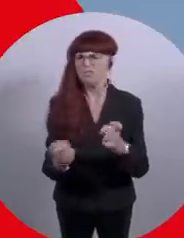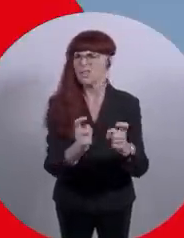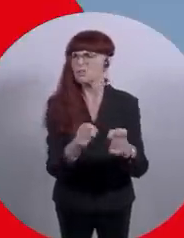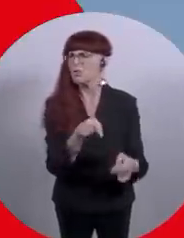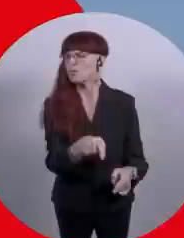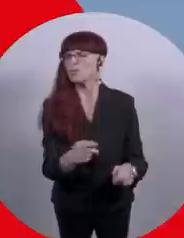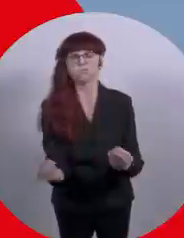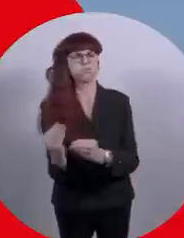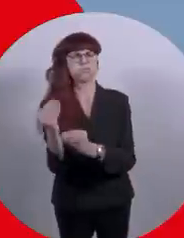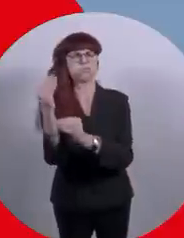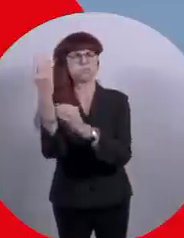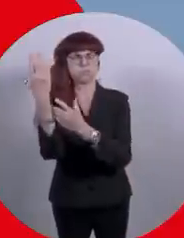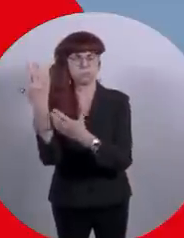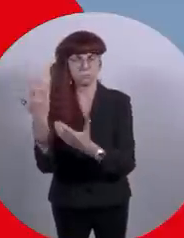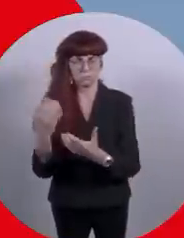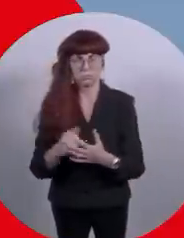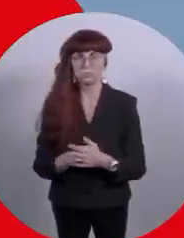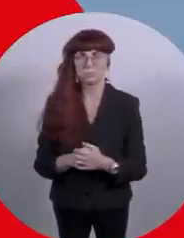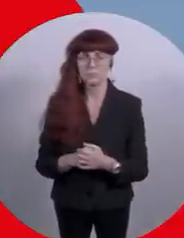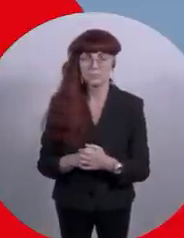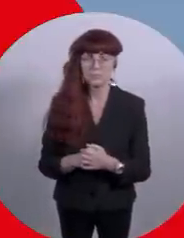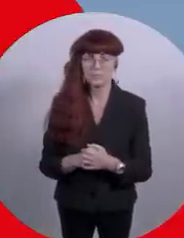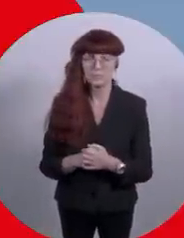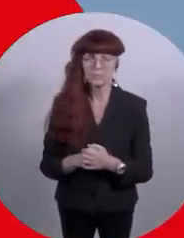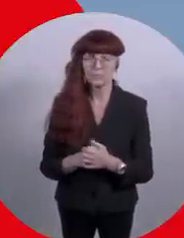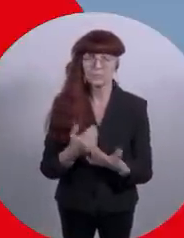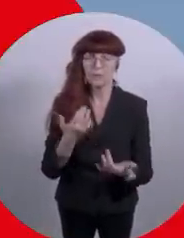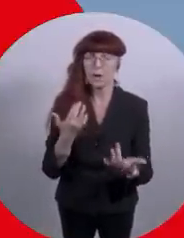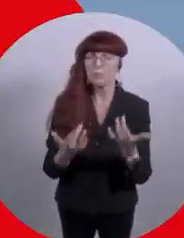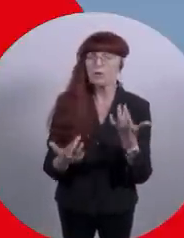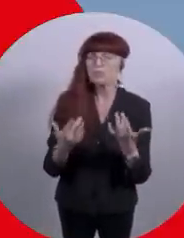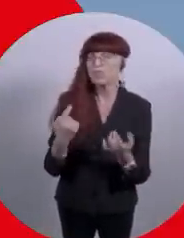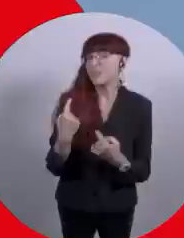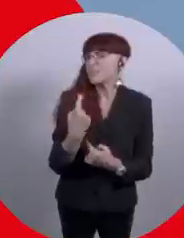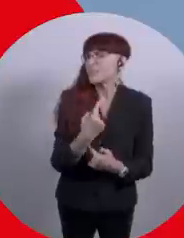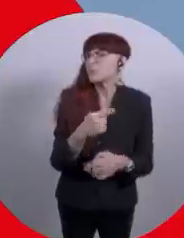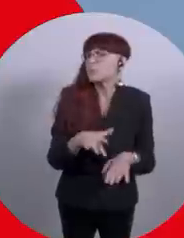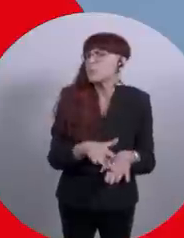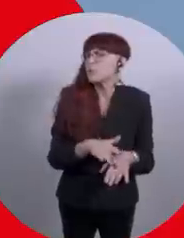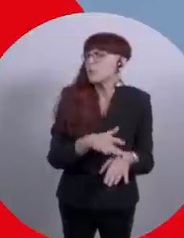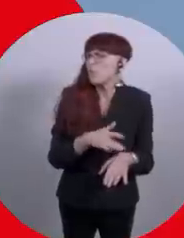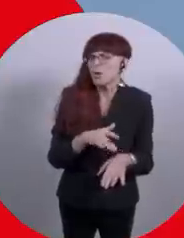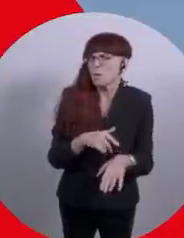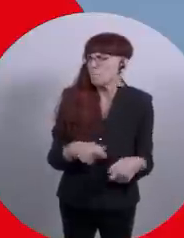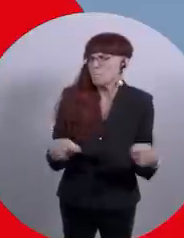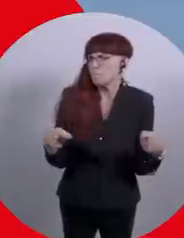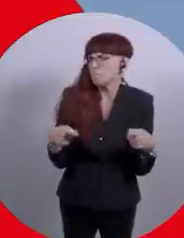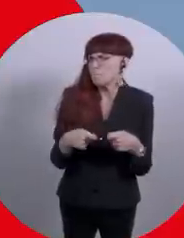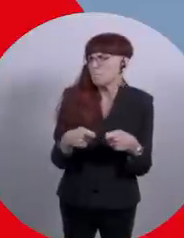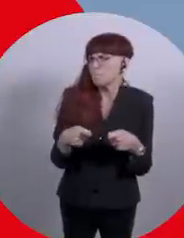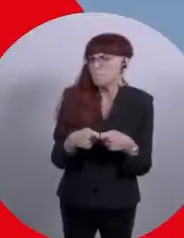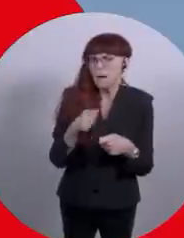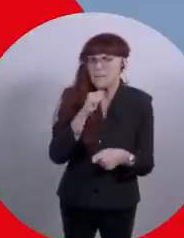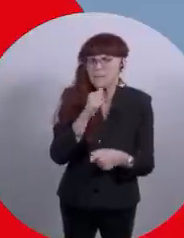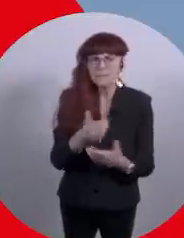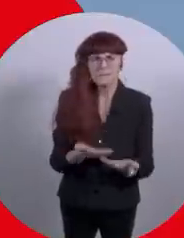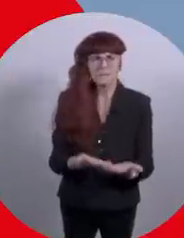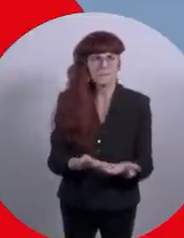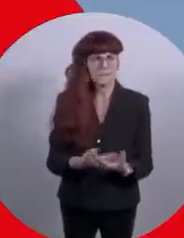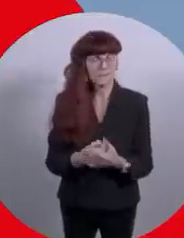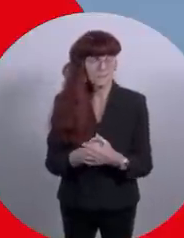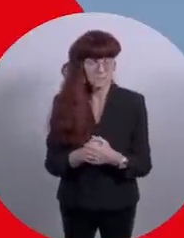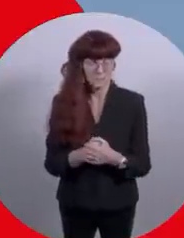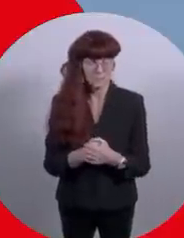beurteilt wurde die vielleicht als nicht angebracht beurteilt wurde